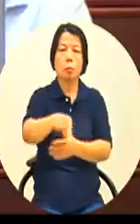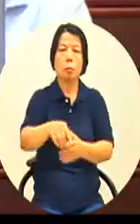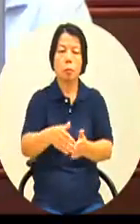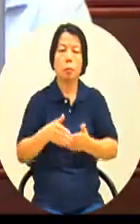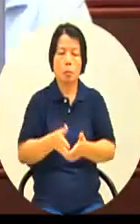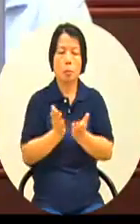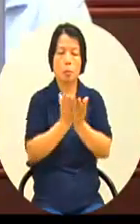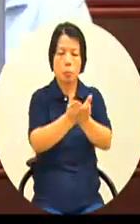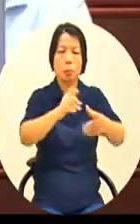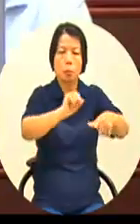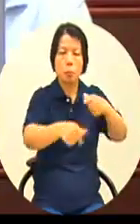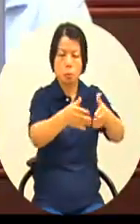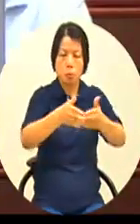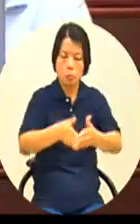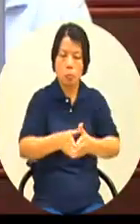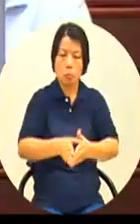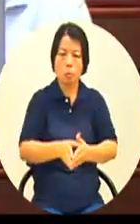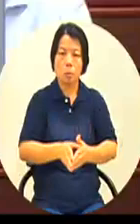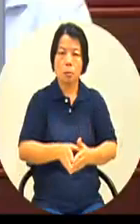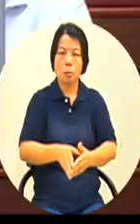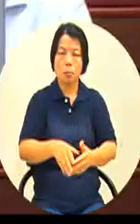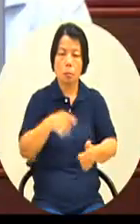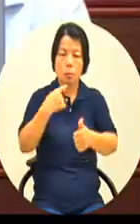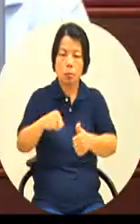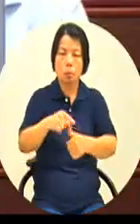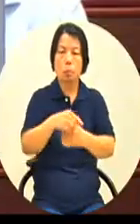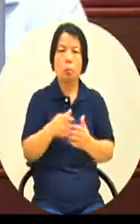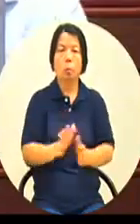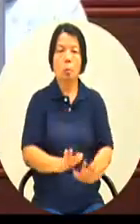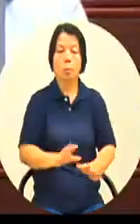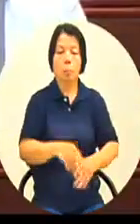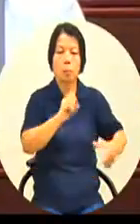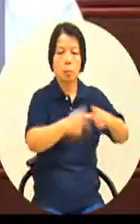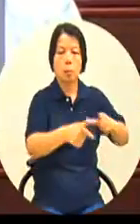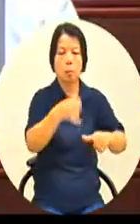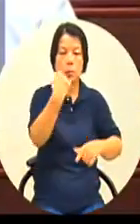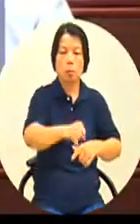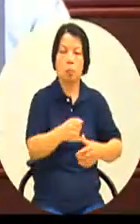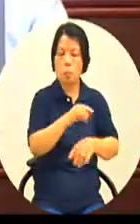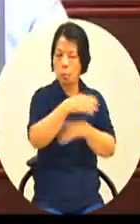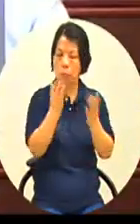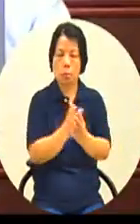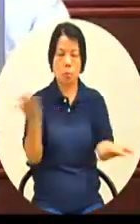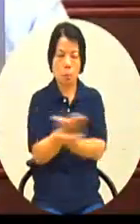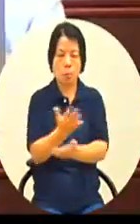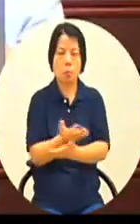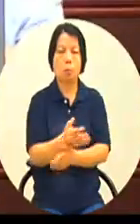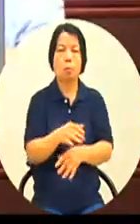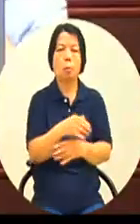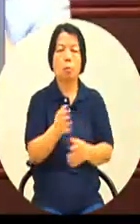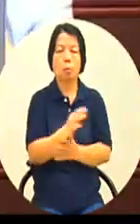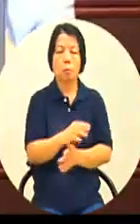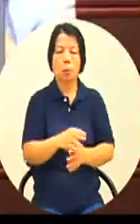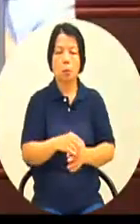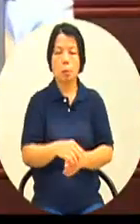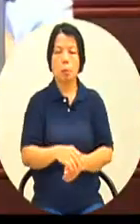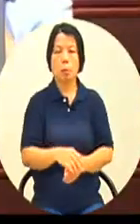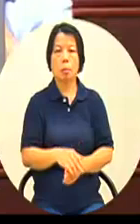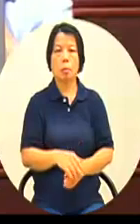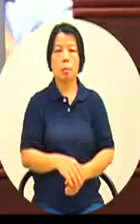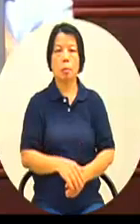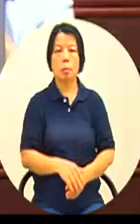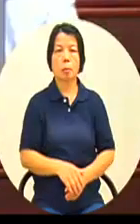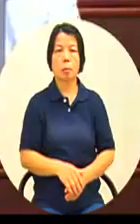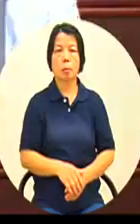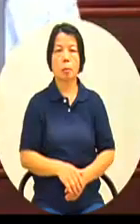船公司要特别要求，就像刚才议员所提到的，公司不好我们就换掉啊，这个没有什么第二句话的。那至